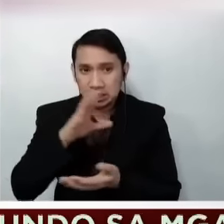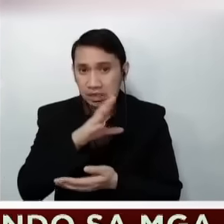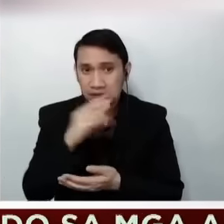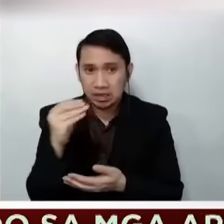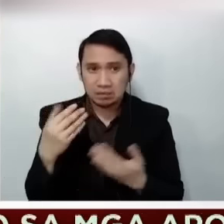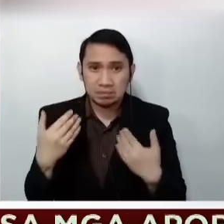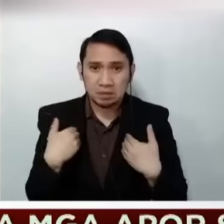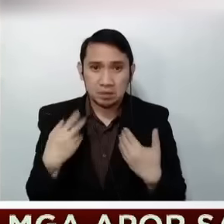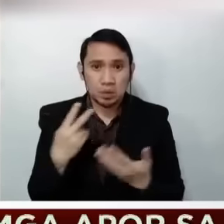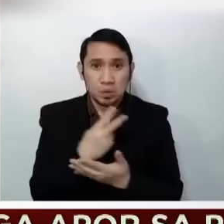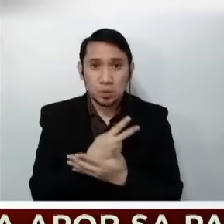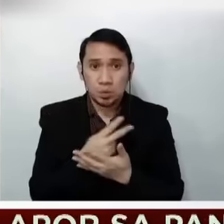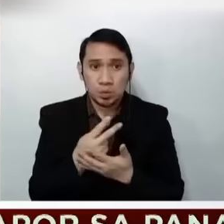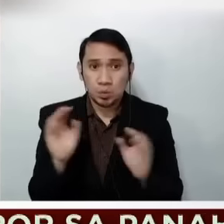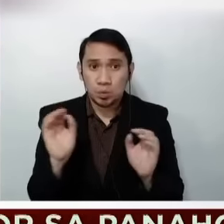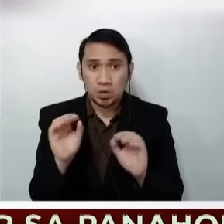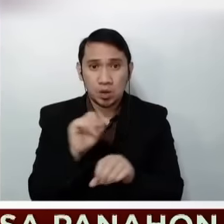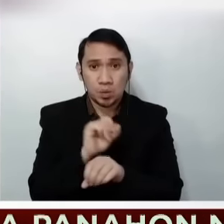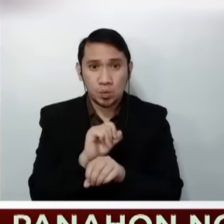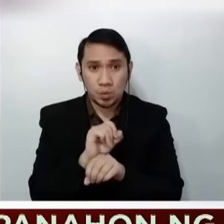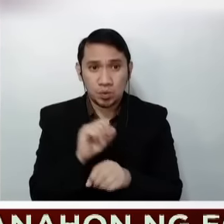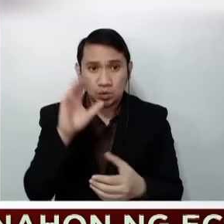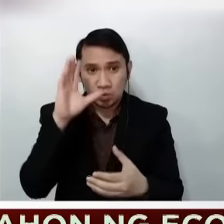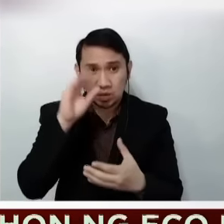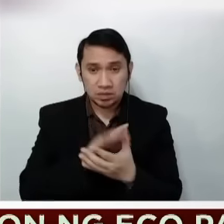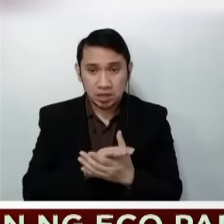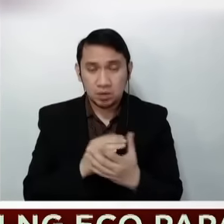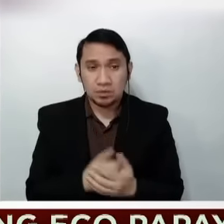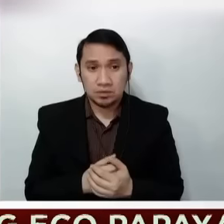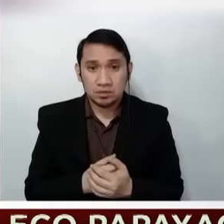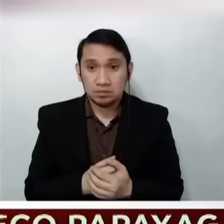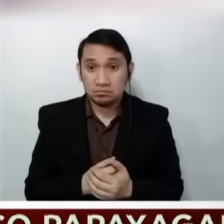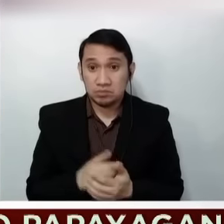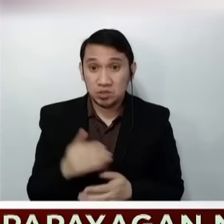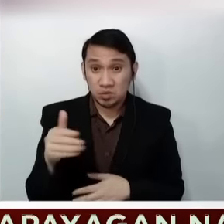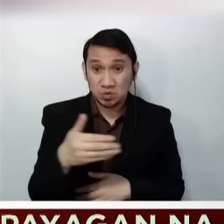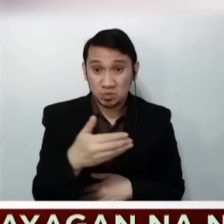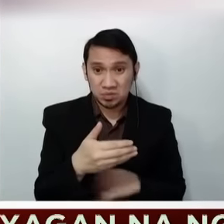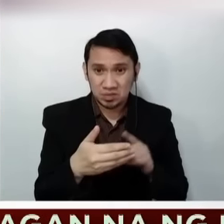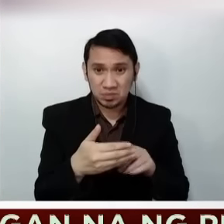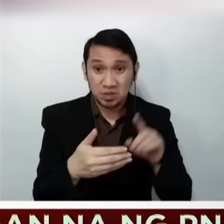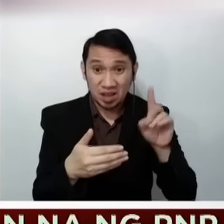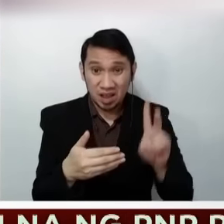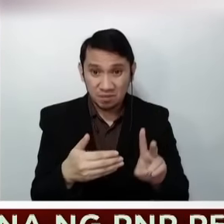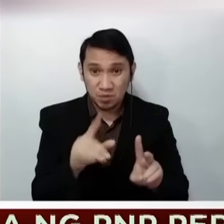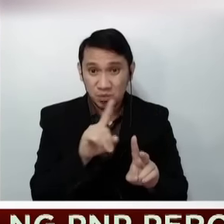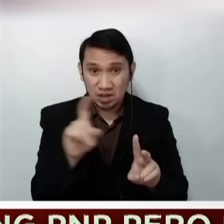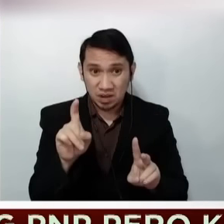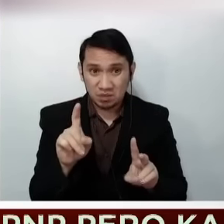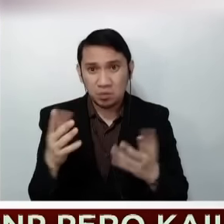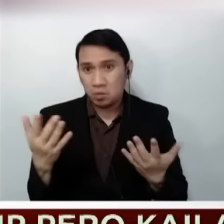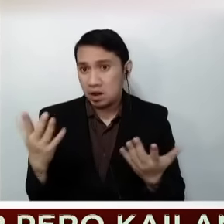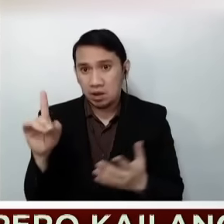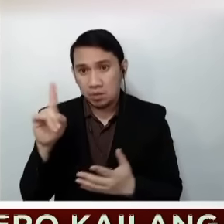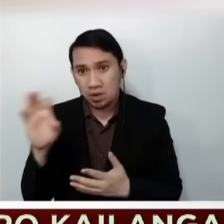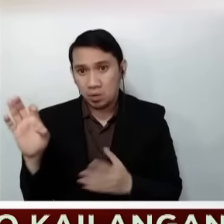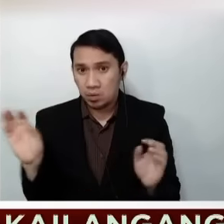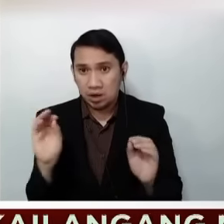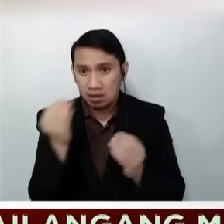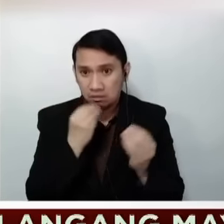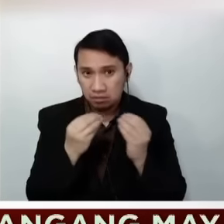2 linggo walang trabaho ang kanyang asawa. Ang isda, ang kalahati, 100. Uh-huh. E paano kung wala kaming 100, wala ho kaming ulam.